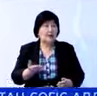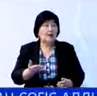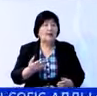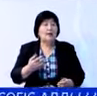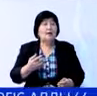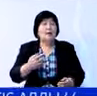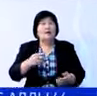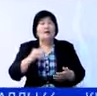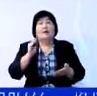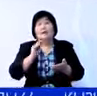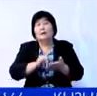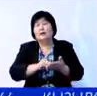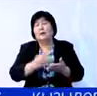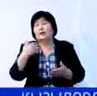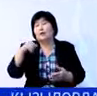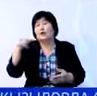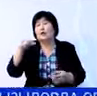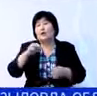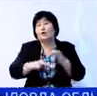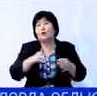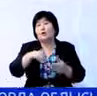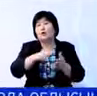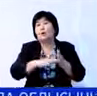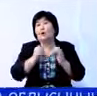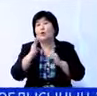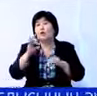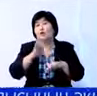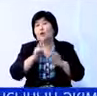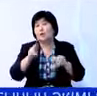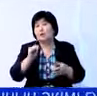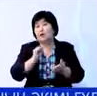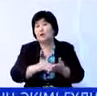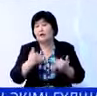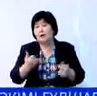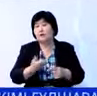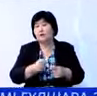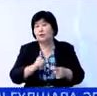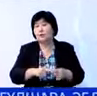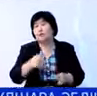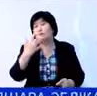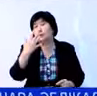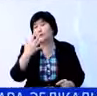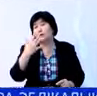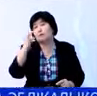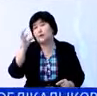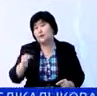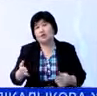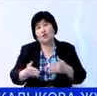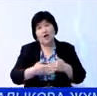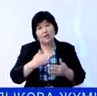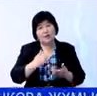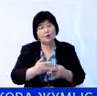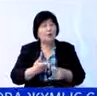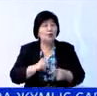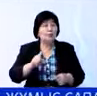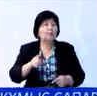межемен келдік. Енді өткен тәулікте тіркелген жағдай 14 жағдай болады да, ол енді қазір 5%-ке жақындап тұр. Бұл